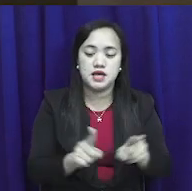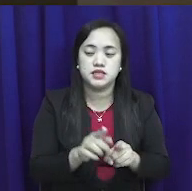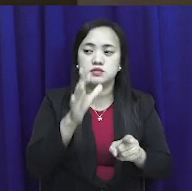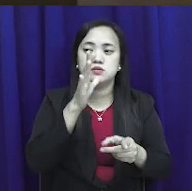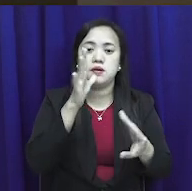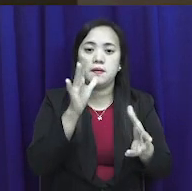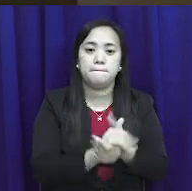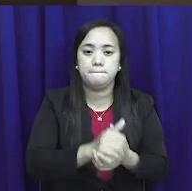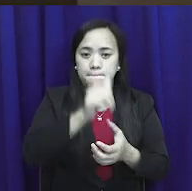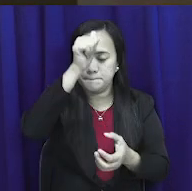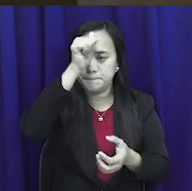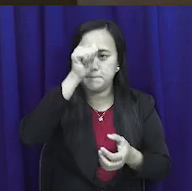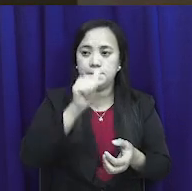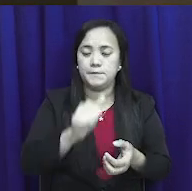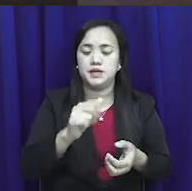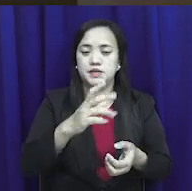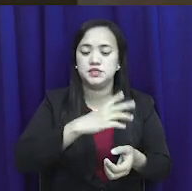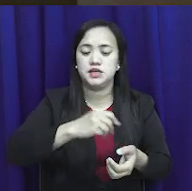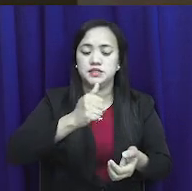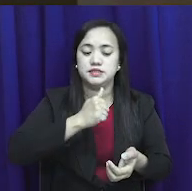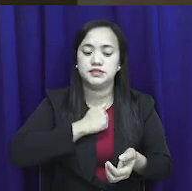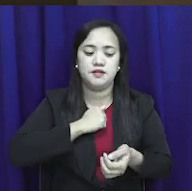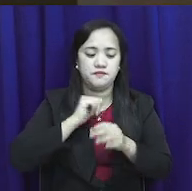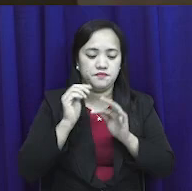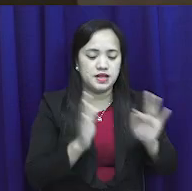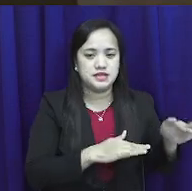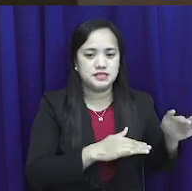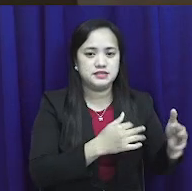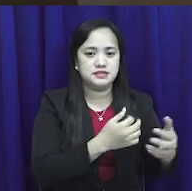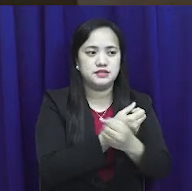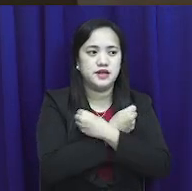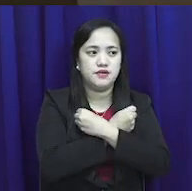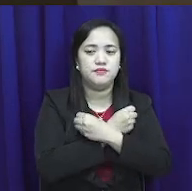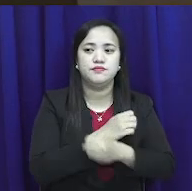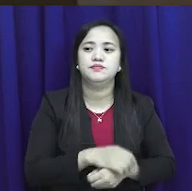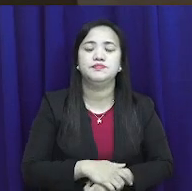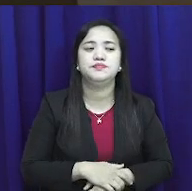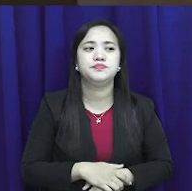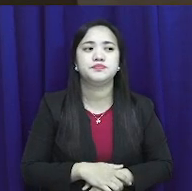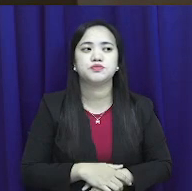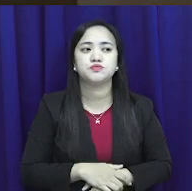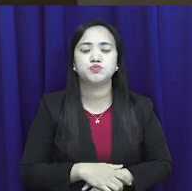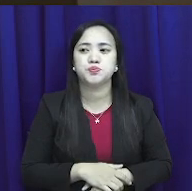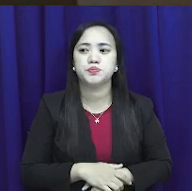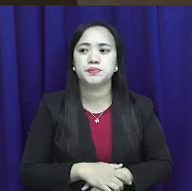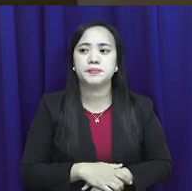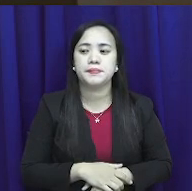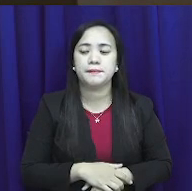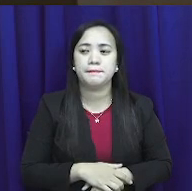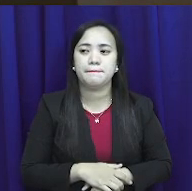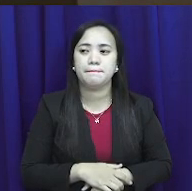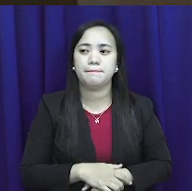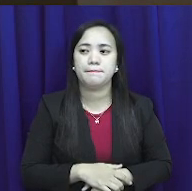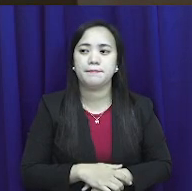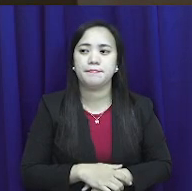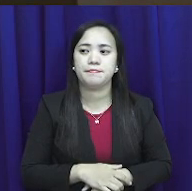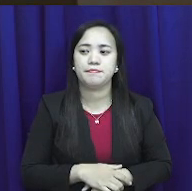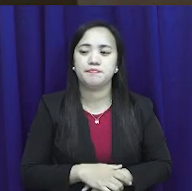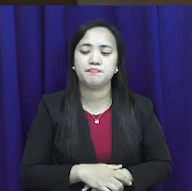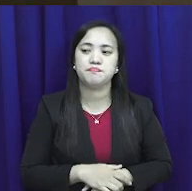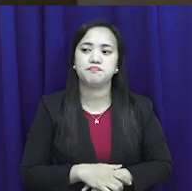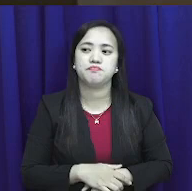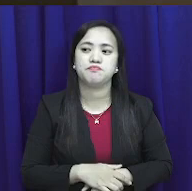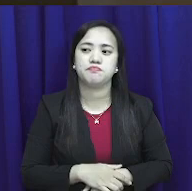patience and unselfish love yeah yeah Ma'am sja kanina sabi mo may gusto ko pa idagdag Opo yung kanina ah